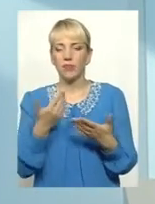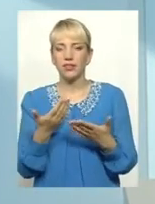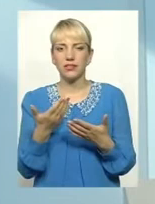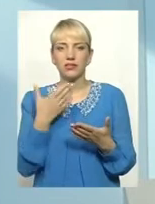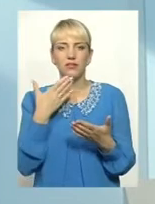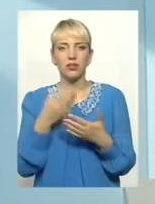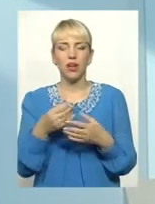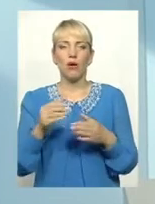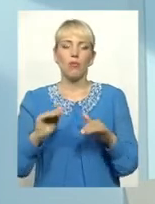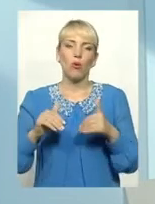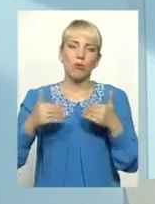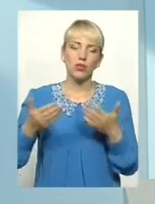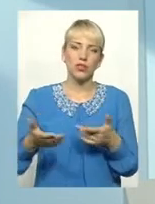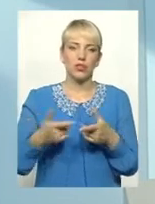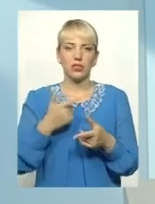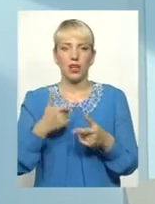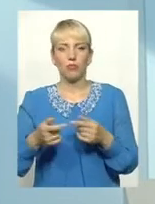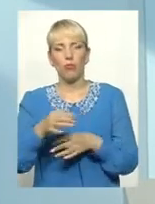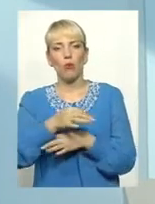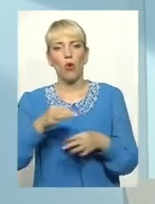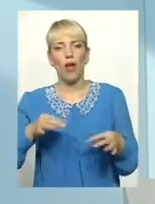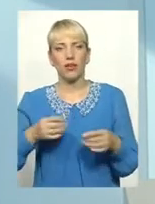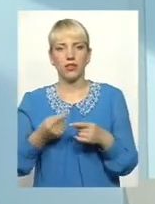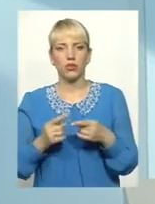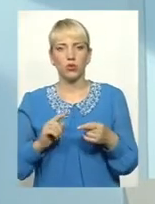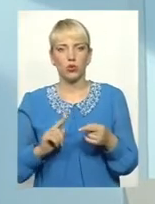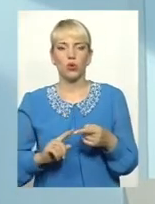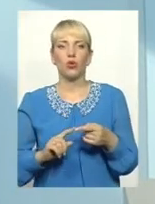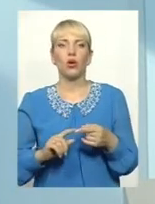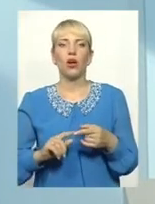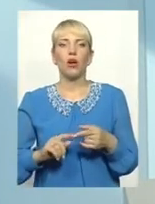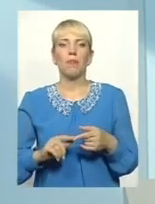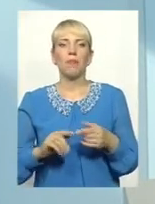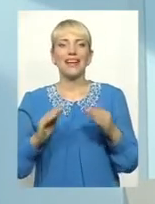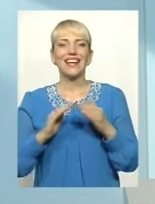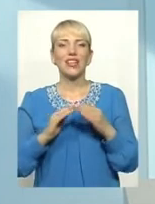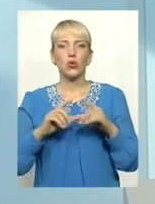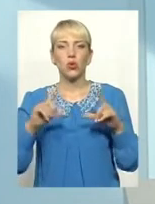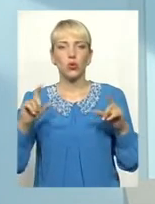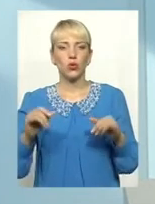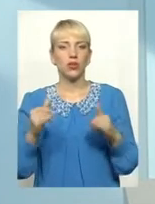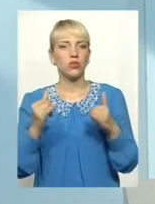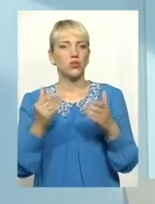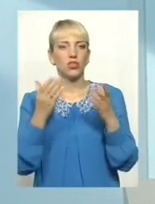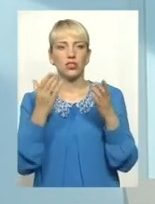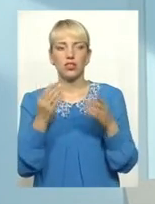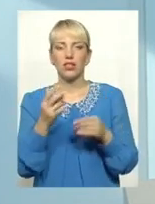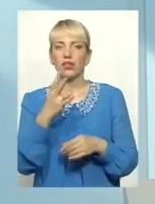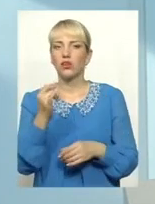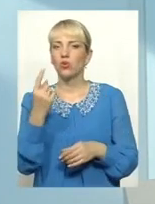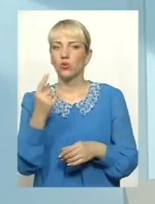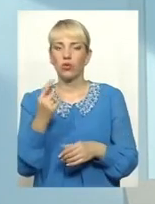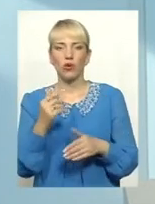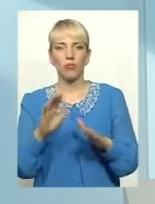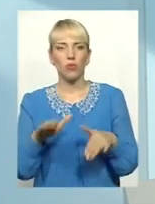свої пропозиції щодо бачення, яким він має бути. На сьогоднішній день жодної пропозиції ще не